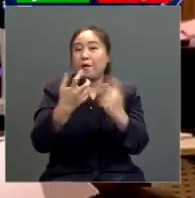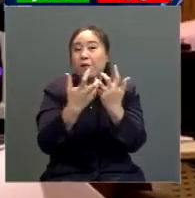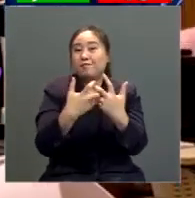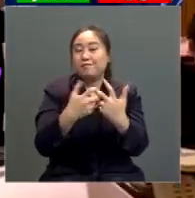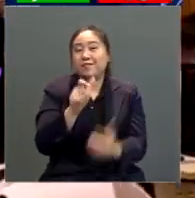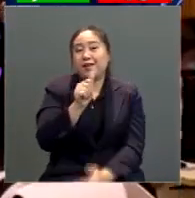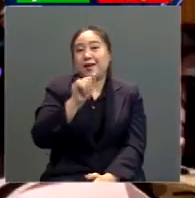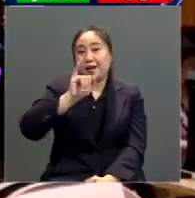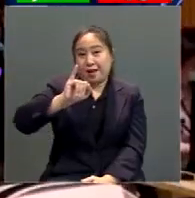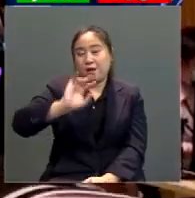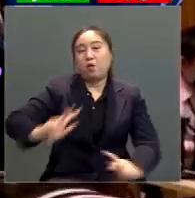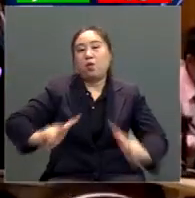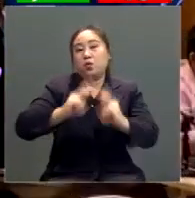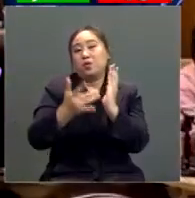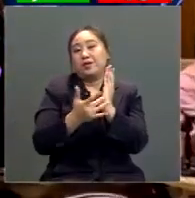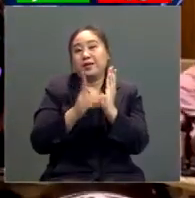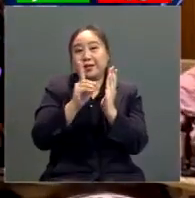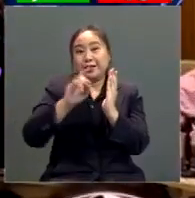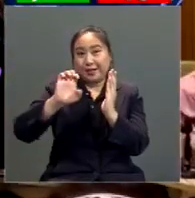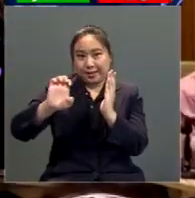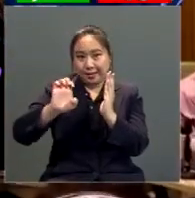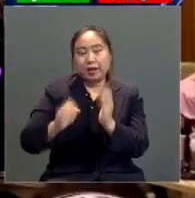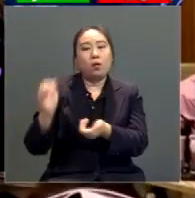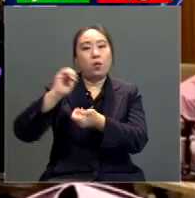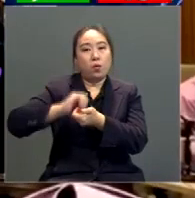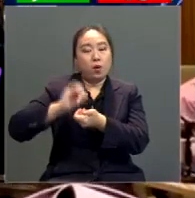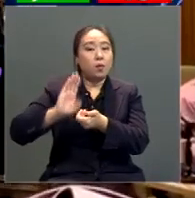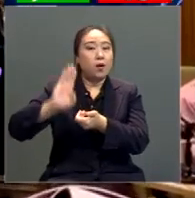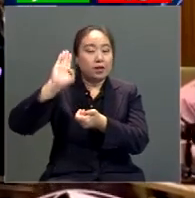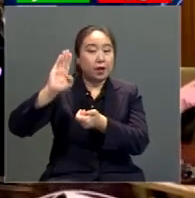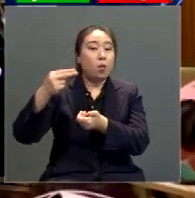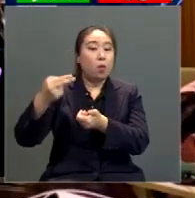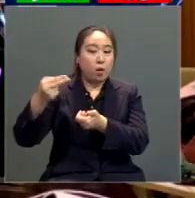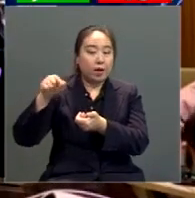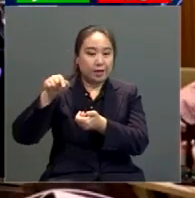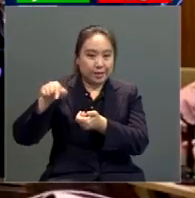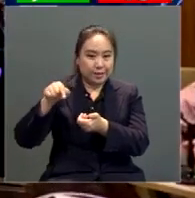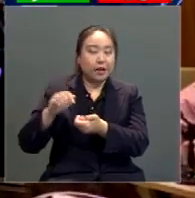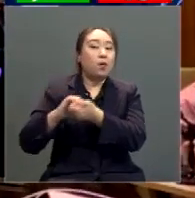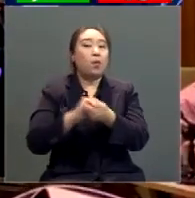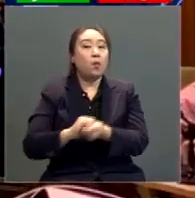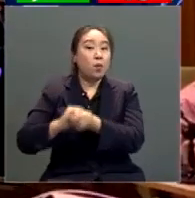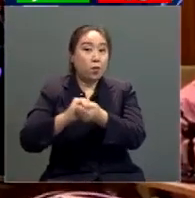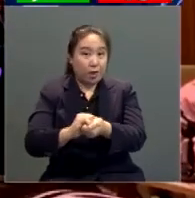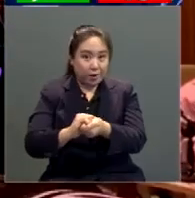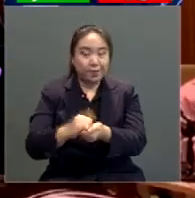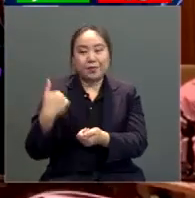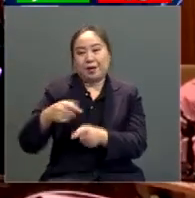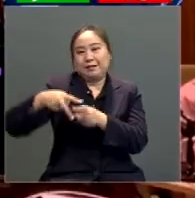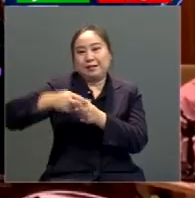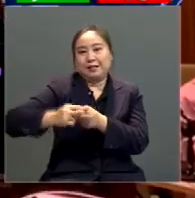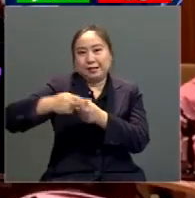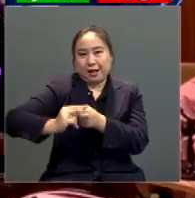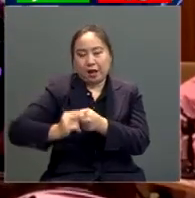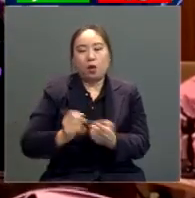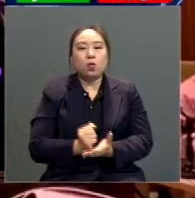ที่กระทรวงดิจิทัลเพื่อเศรษฐกิจและสังคมร่วมกับบริษัทหัวเว่ยเทคโนโลยีประเทศไทยจำกัดนำไปติดตั้งเป็น